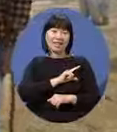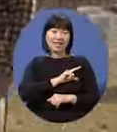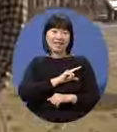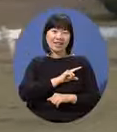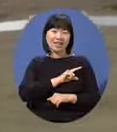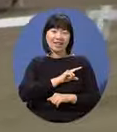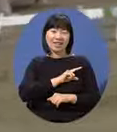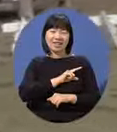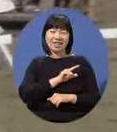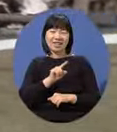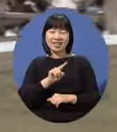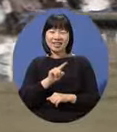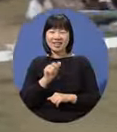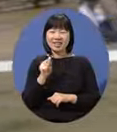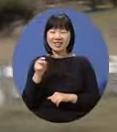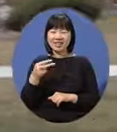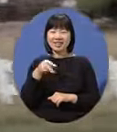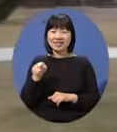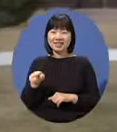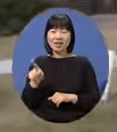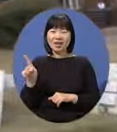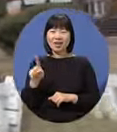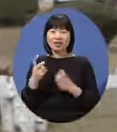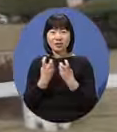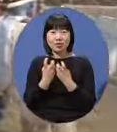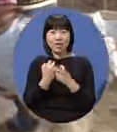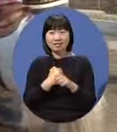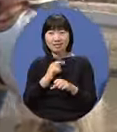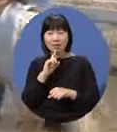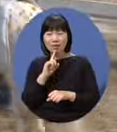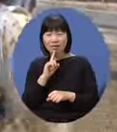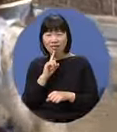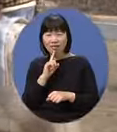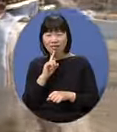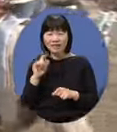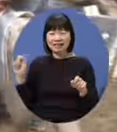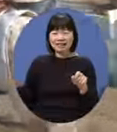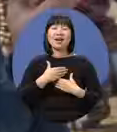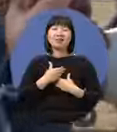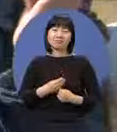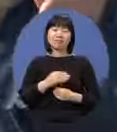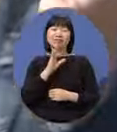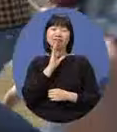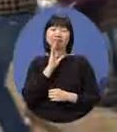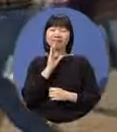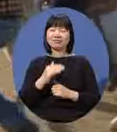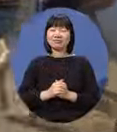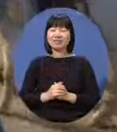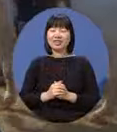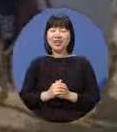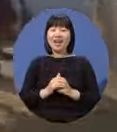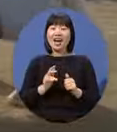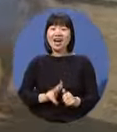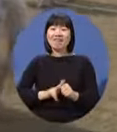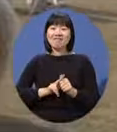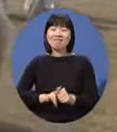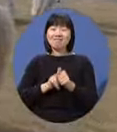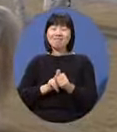휘야! 현서 어떻게 한다고 말 탈 때? 휘야! 오, 달리기도 해.